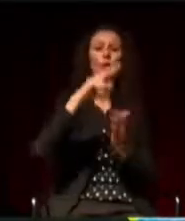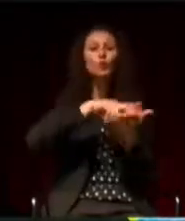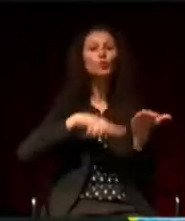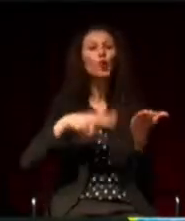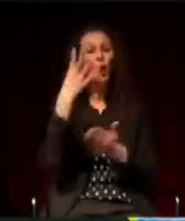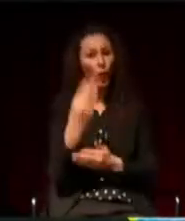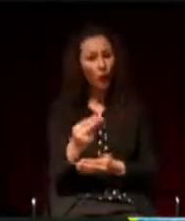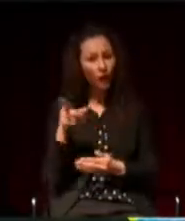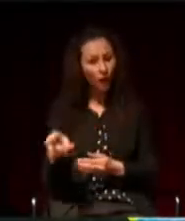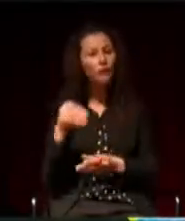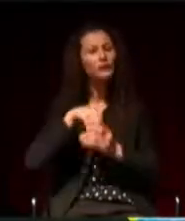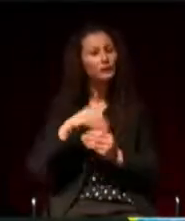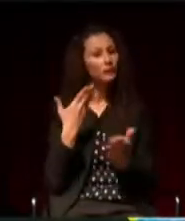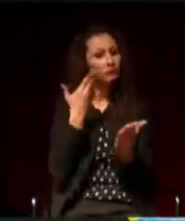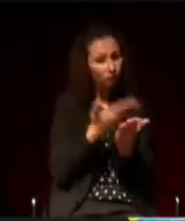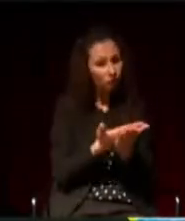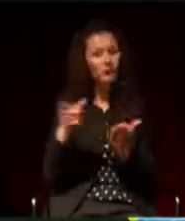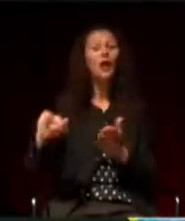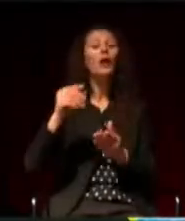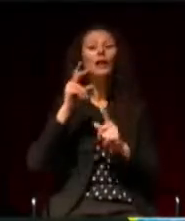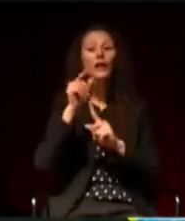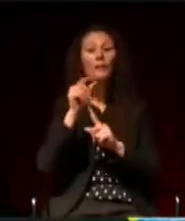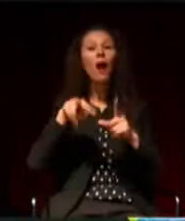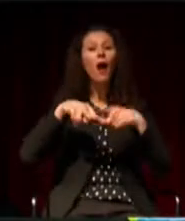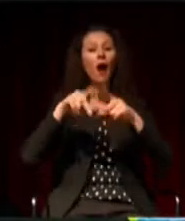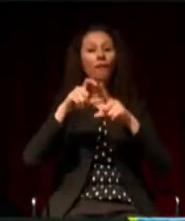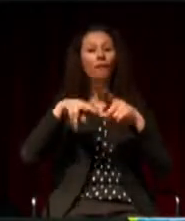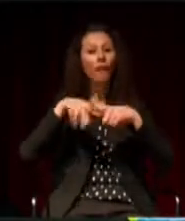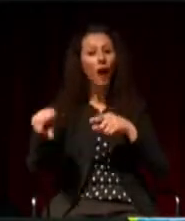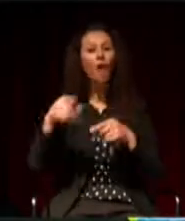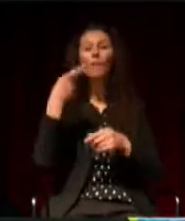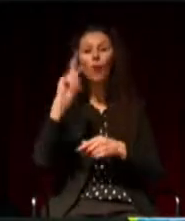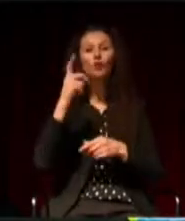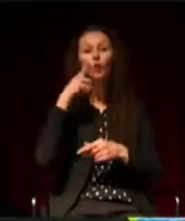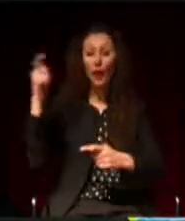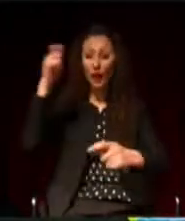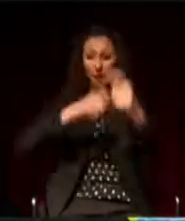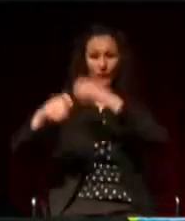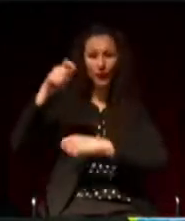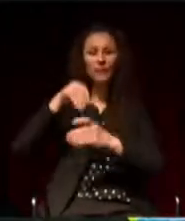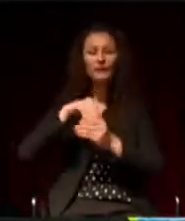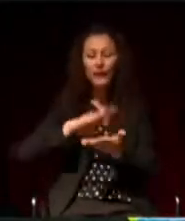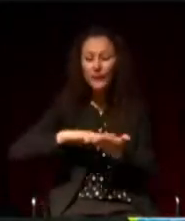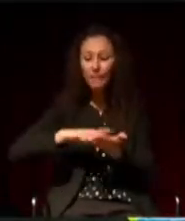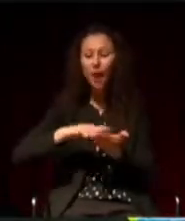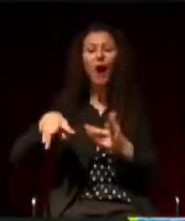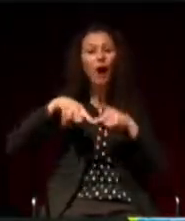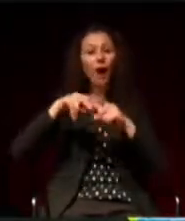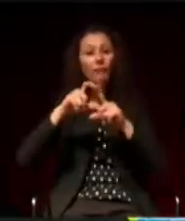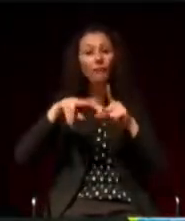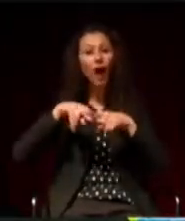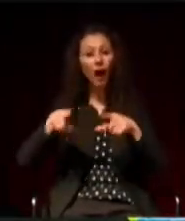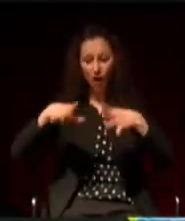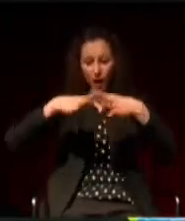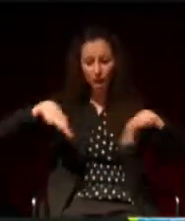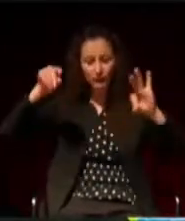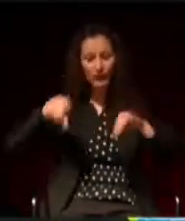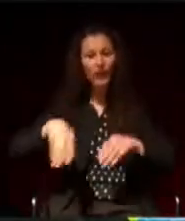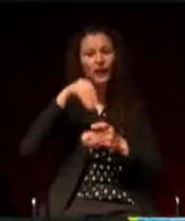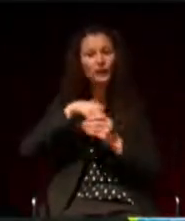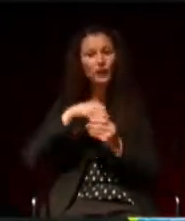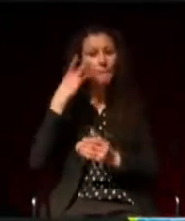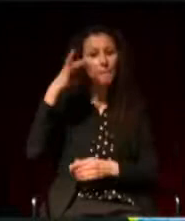ruhsatlı olarak teşekkül etmiş olan imar adalarındaki boş parsellerin yapılaşma taleplerinde taban alanı ada bazında hazırlanan kitle